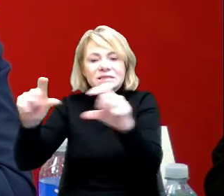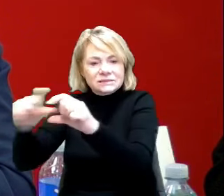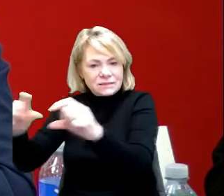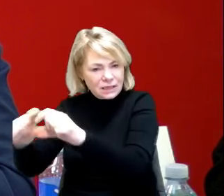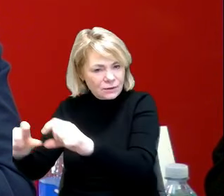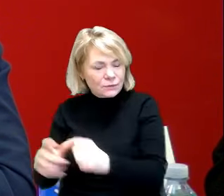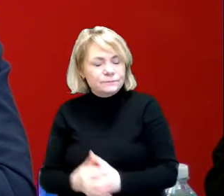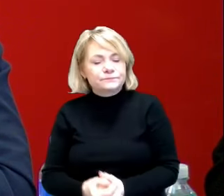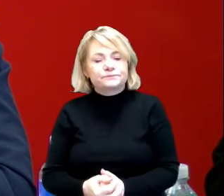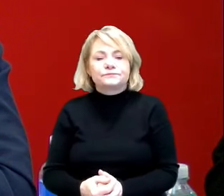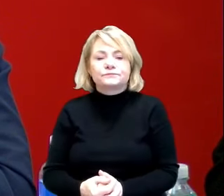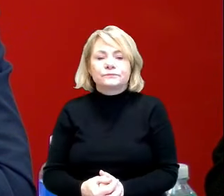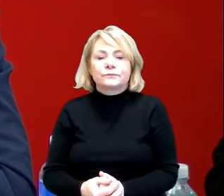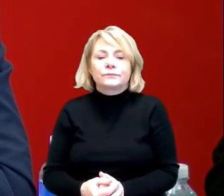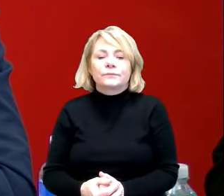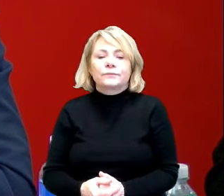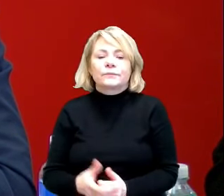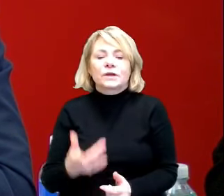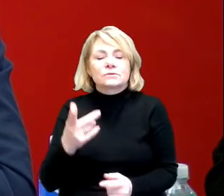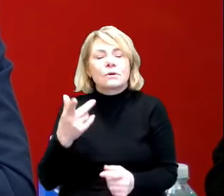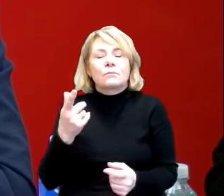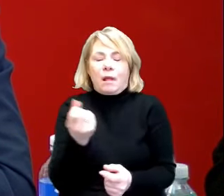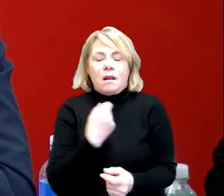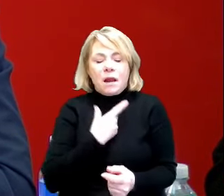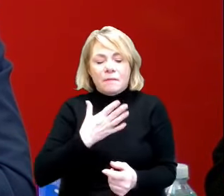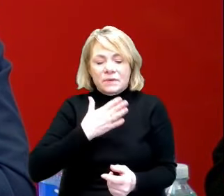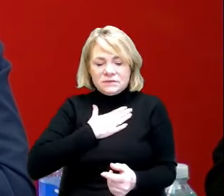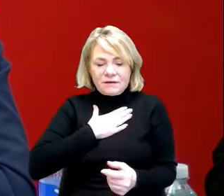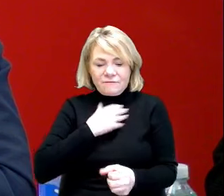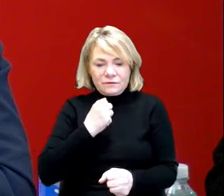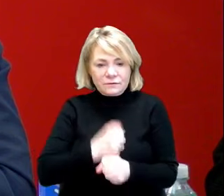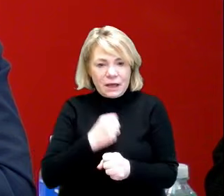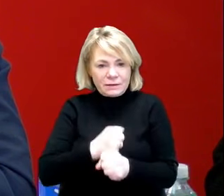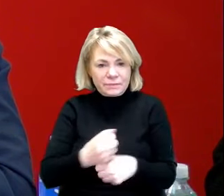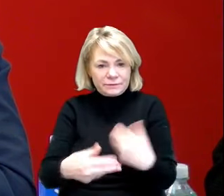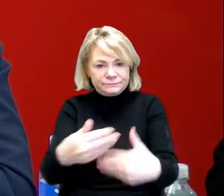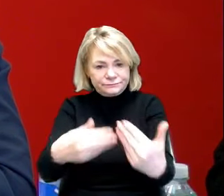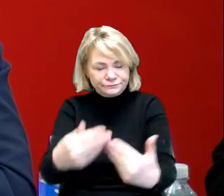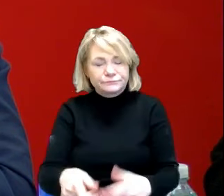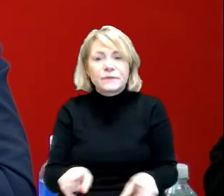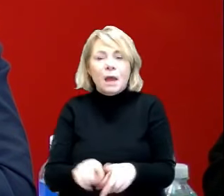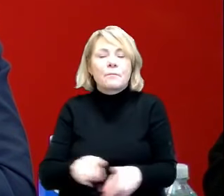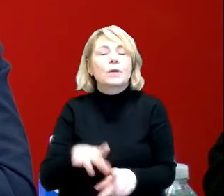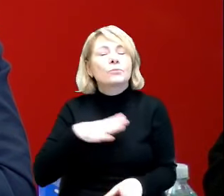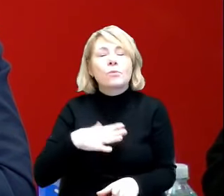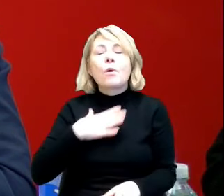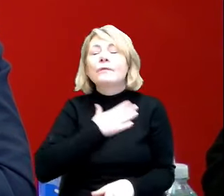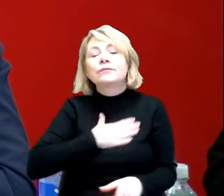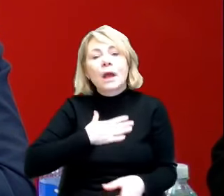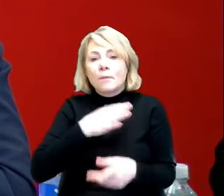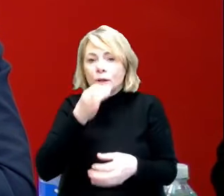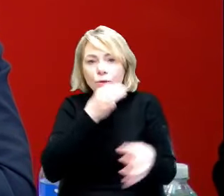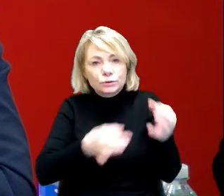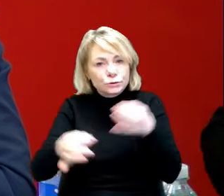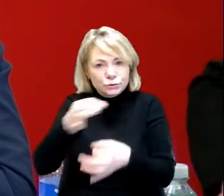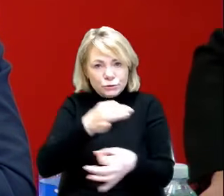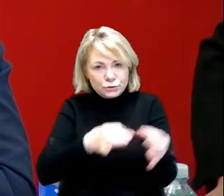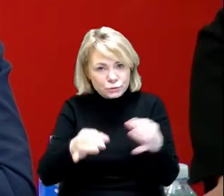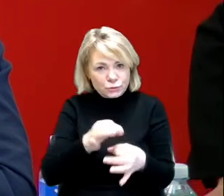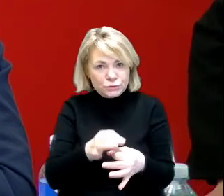o tiesiog atlikt savo darbą mes turėjom ne nemalonią diskusiją su ministerija viešoj